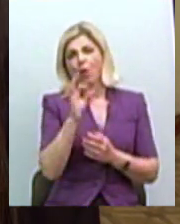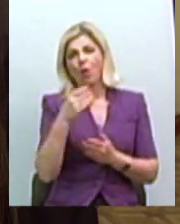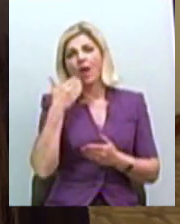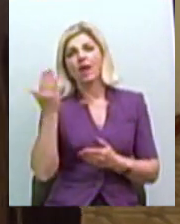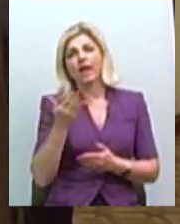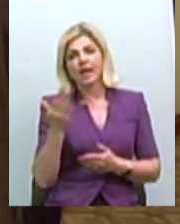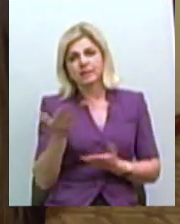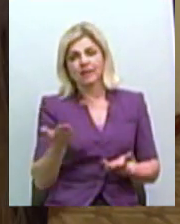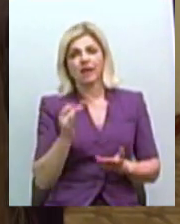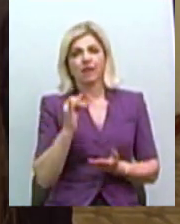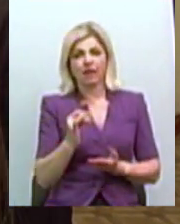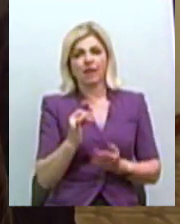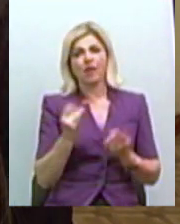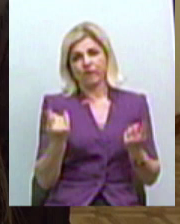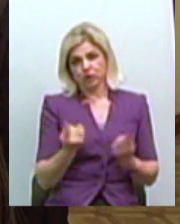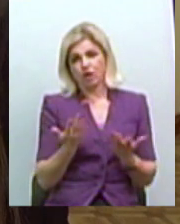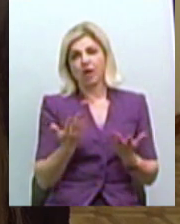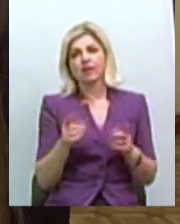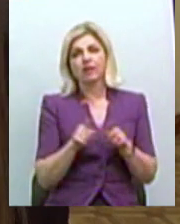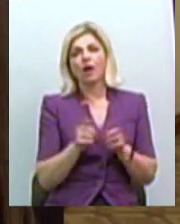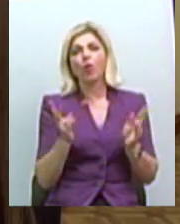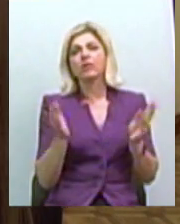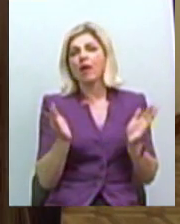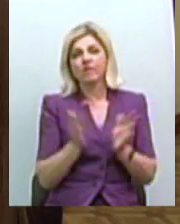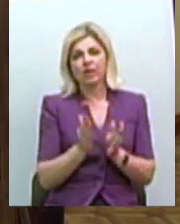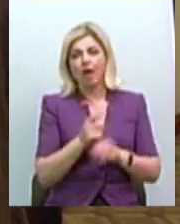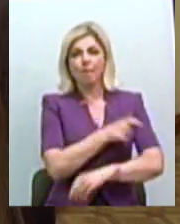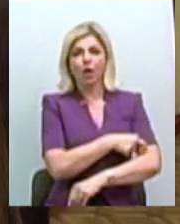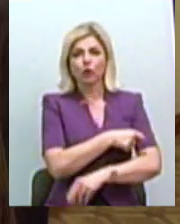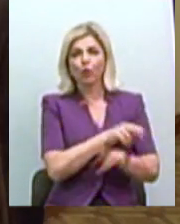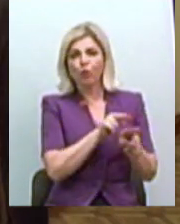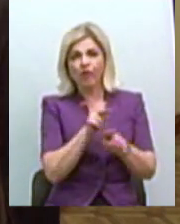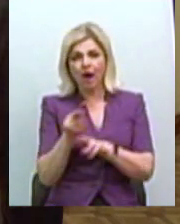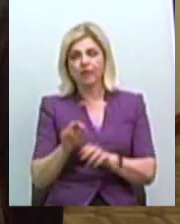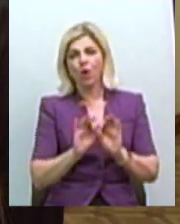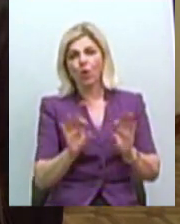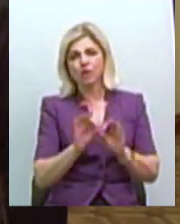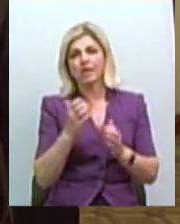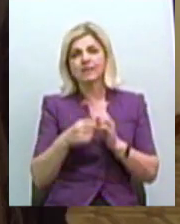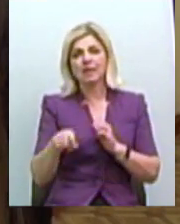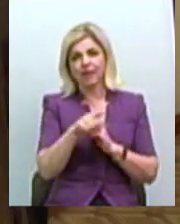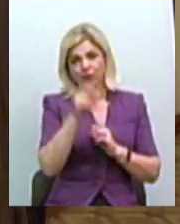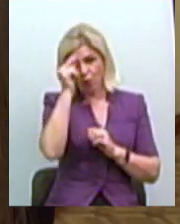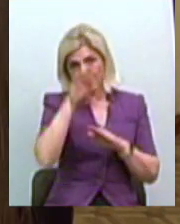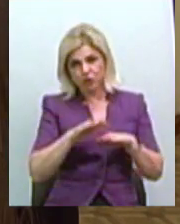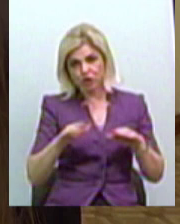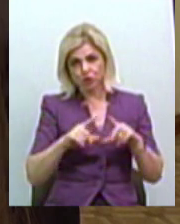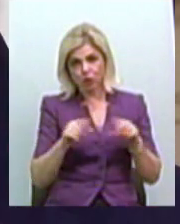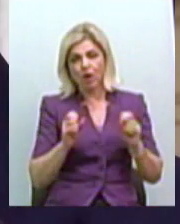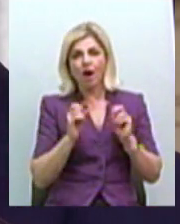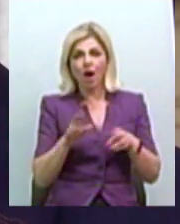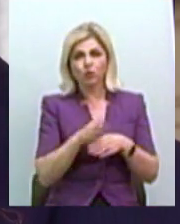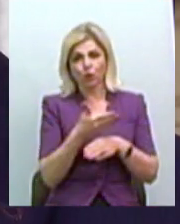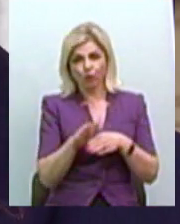еколекції, ну і, звичайно, можна сказати, такого невеличкого патрулювання, роз'яснення серед учнів школи, як саме треба